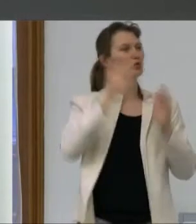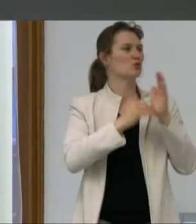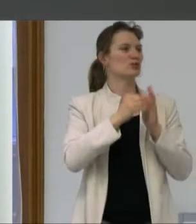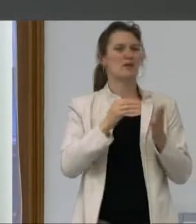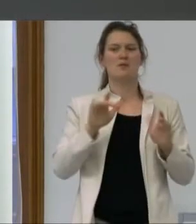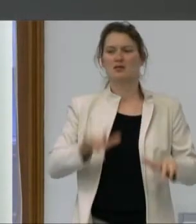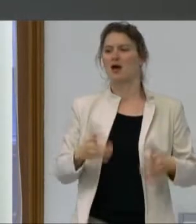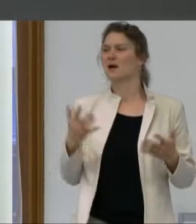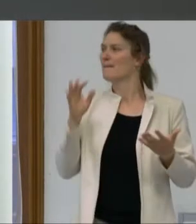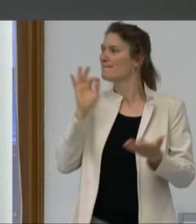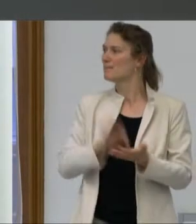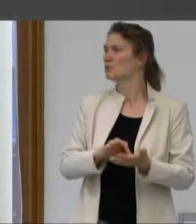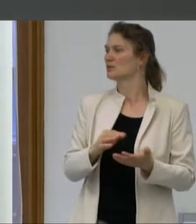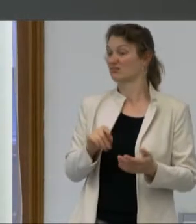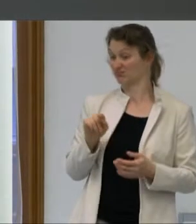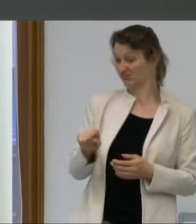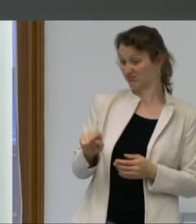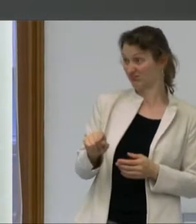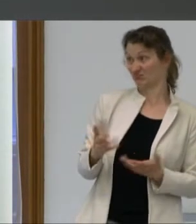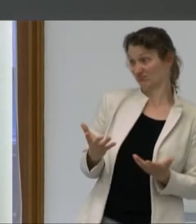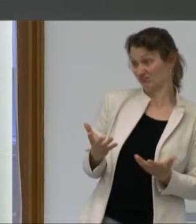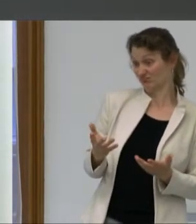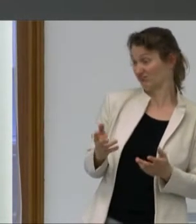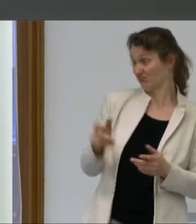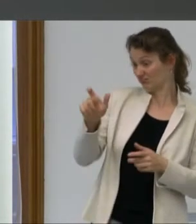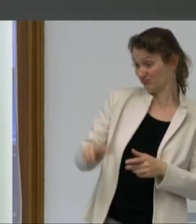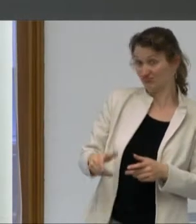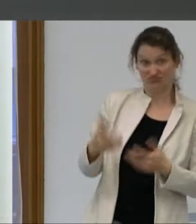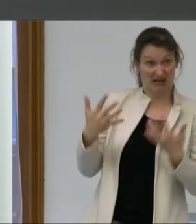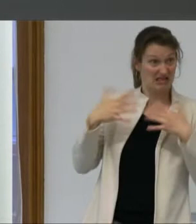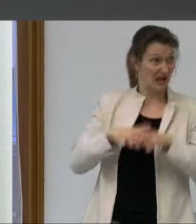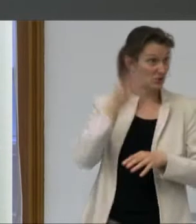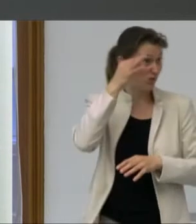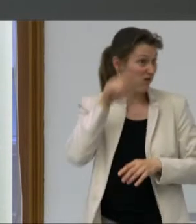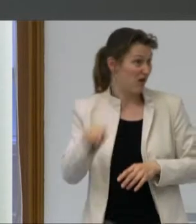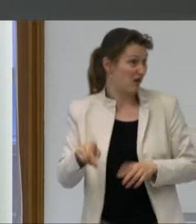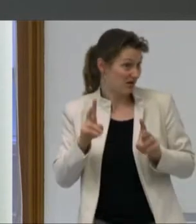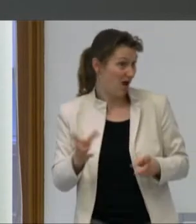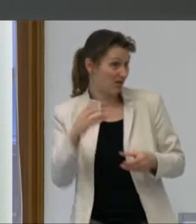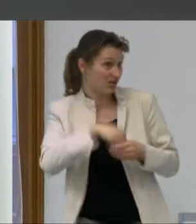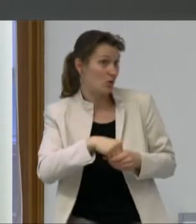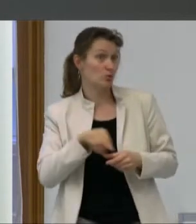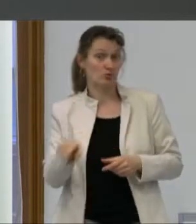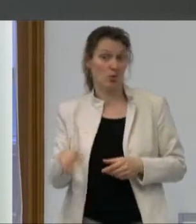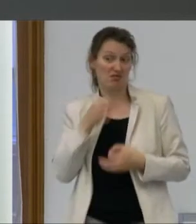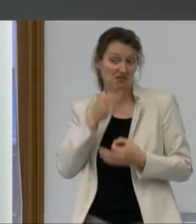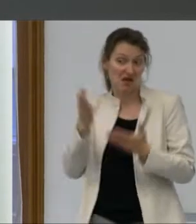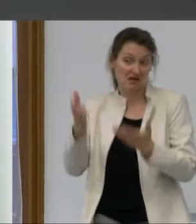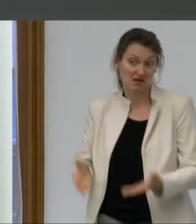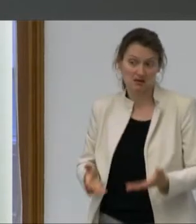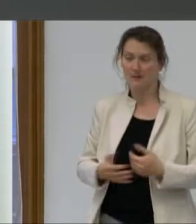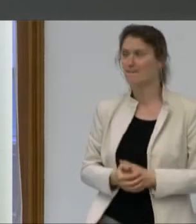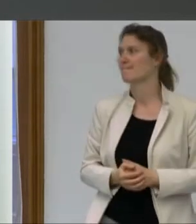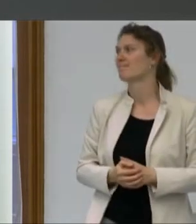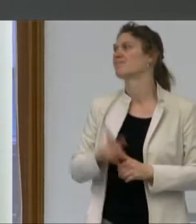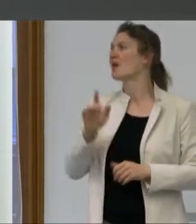immer die Frage an manche Kinder, sind sie denn wirklich integrationsfähig oder inklusionsfähig? Und stellen diese Frage vor allen Dingen